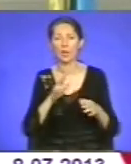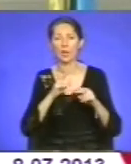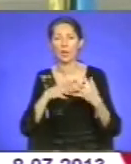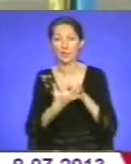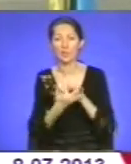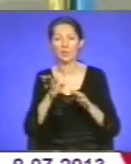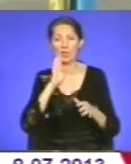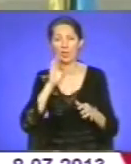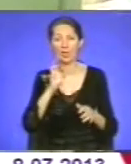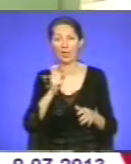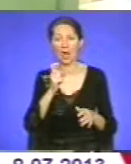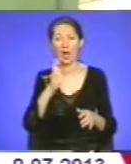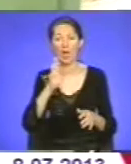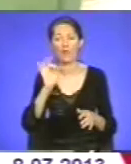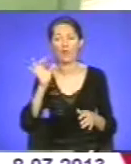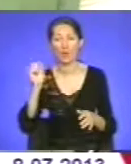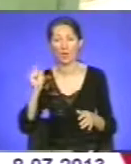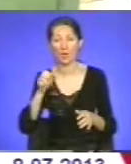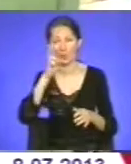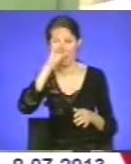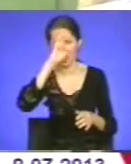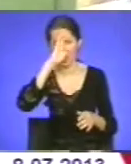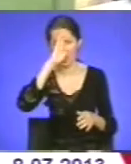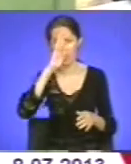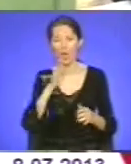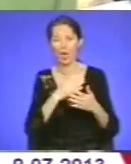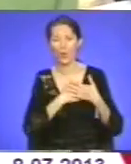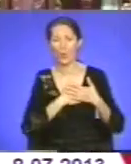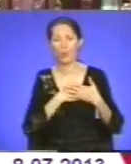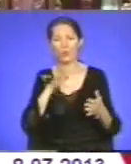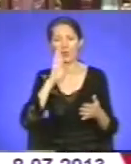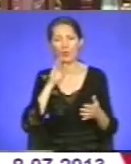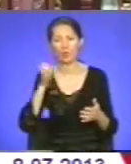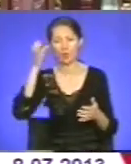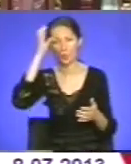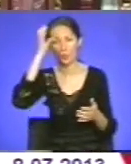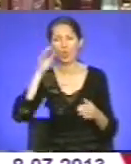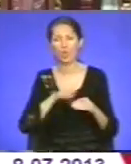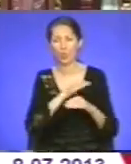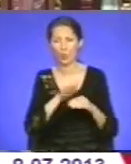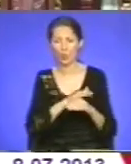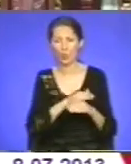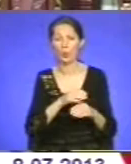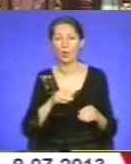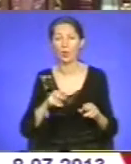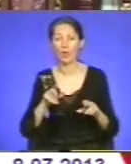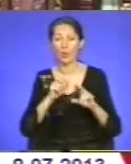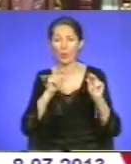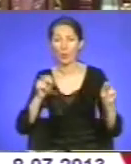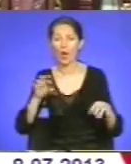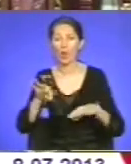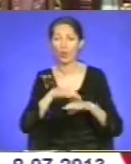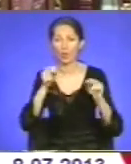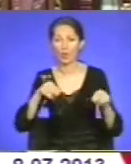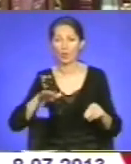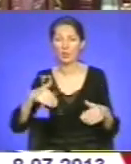доброту, дав обітницю одружитися на ній після зцілення. У православних церквах їх визнано покровителями